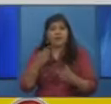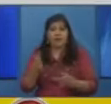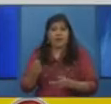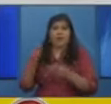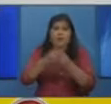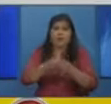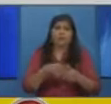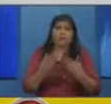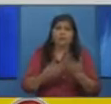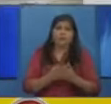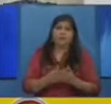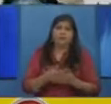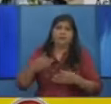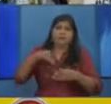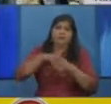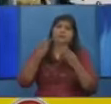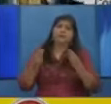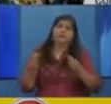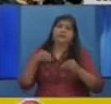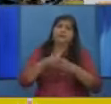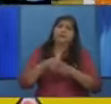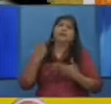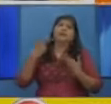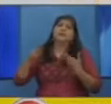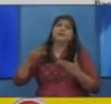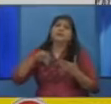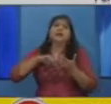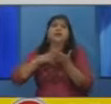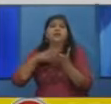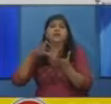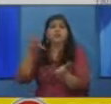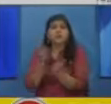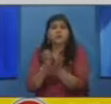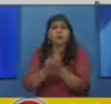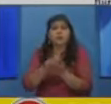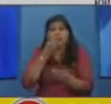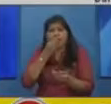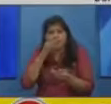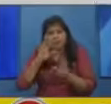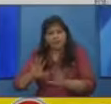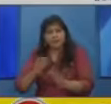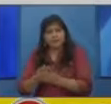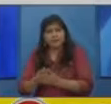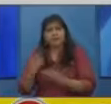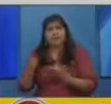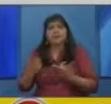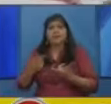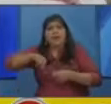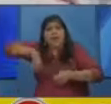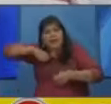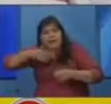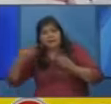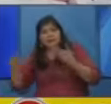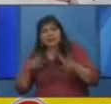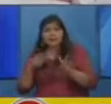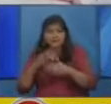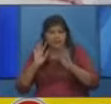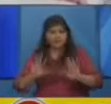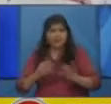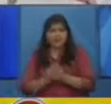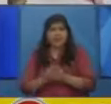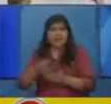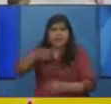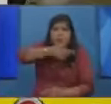करें। जैसे हर राज्य और संस्कृति में अलग अलग खान पान होता है। ये व्यंजन स्थानीय स्तर